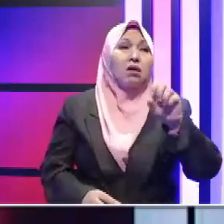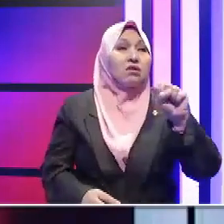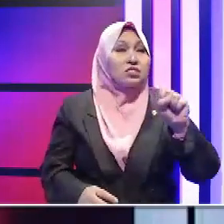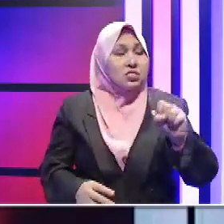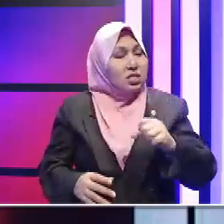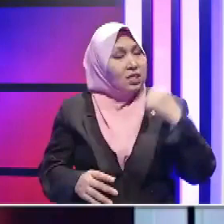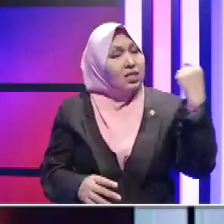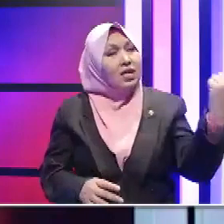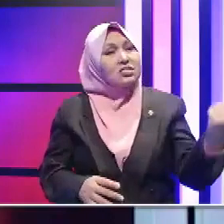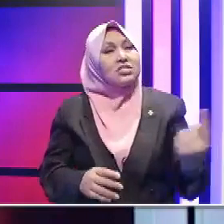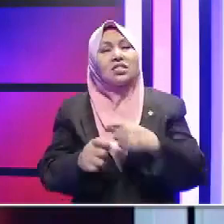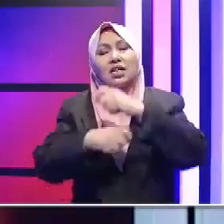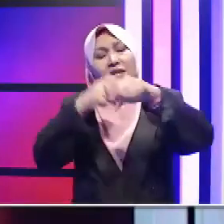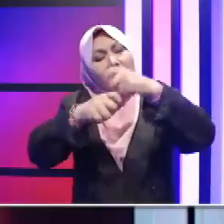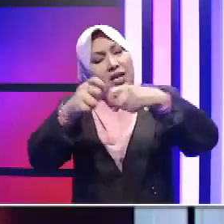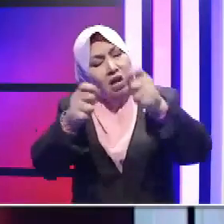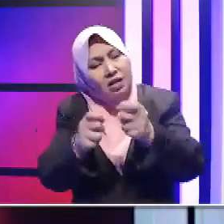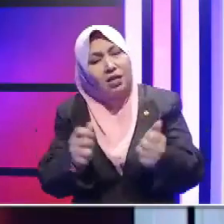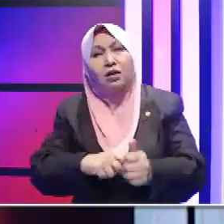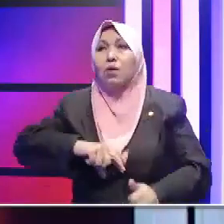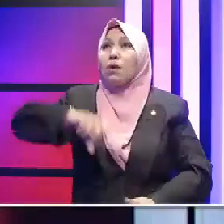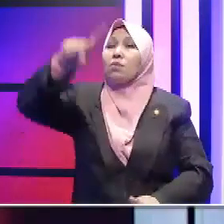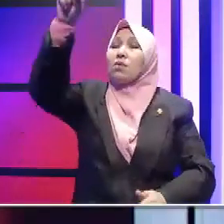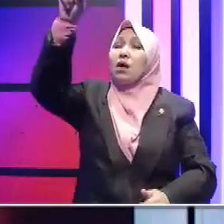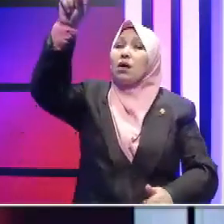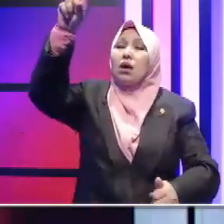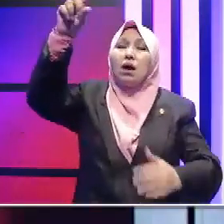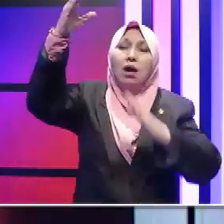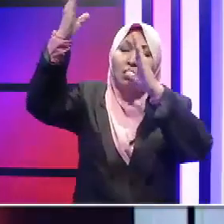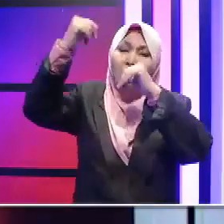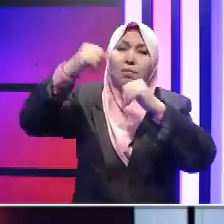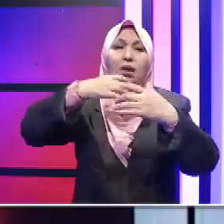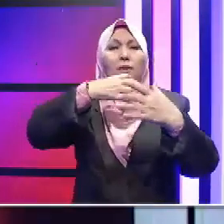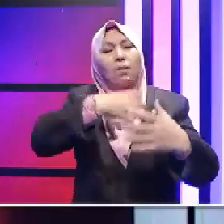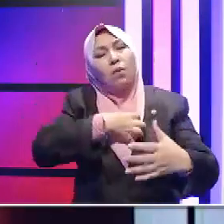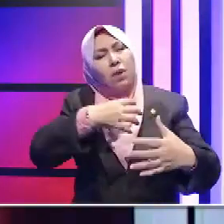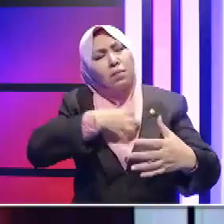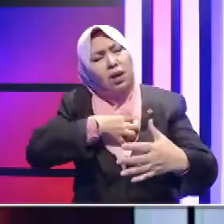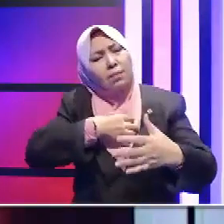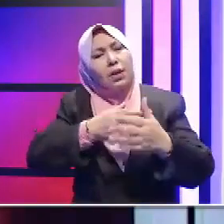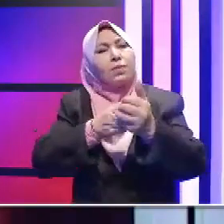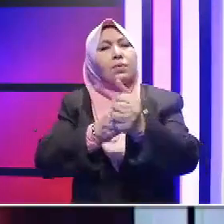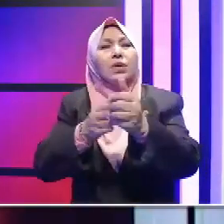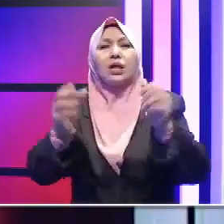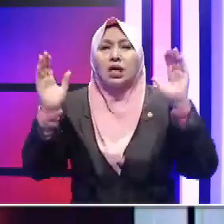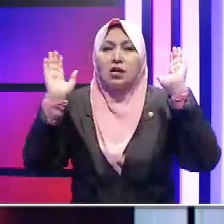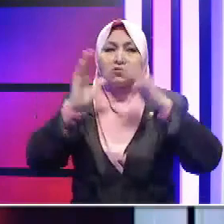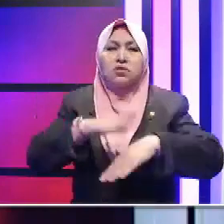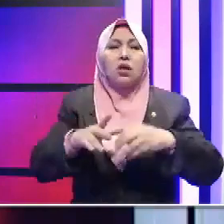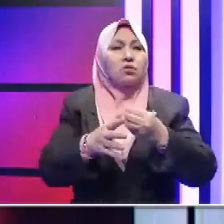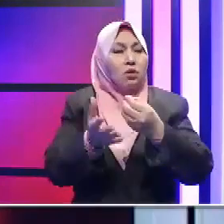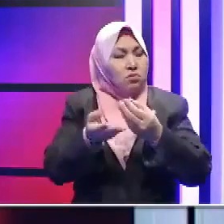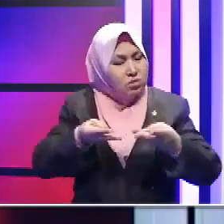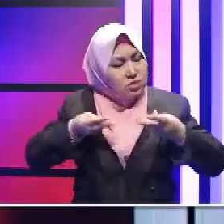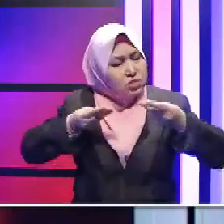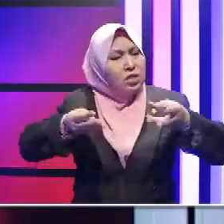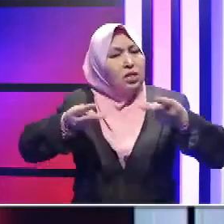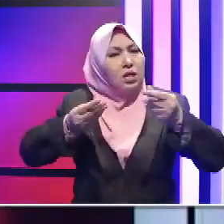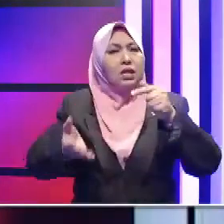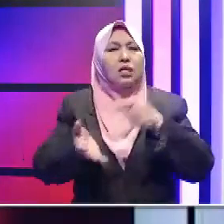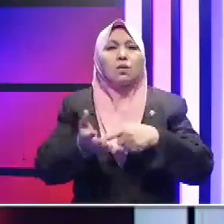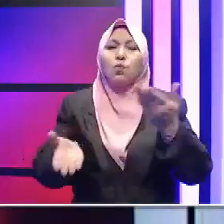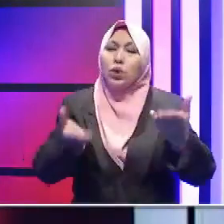jiwanya Setia Setrika dengan Allah mudah-mudahan keluh-kesah di itu akan dibimbing dengan salad ataupun dengan zikir ini yang mungkin